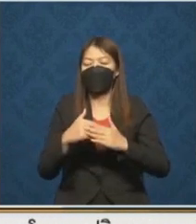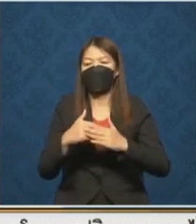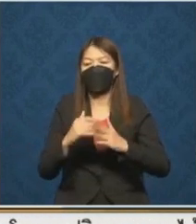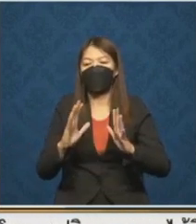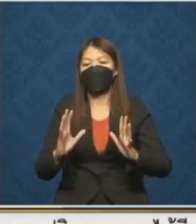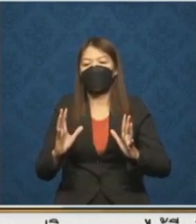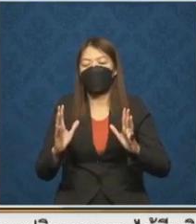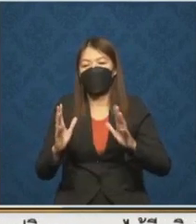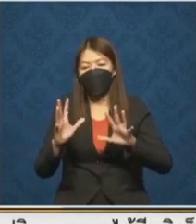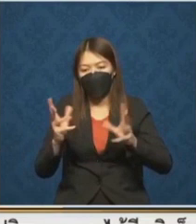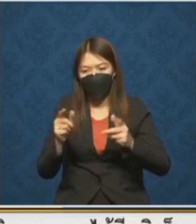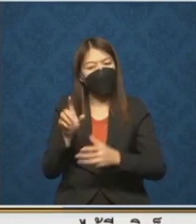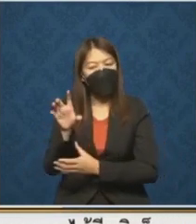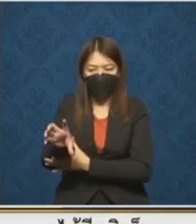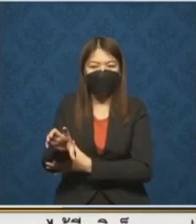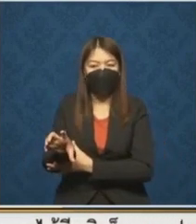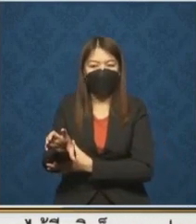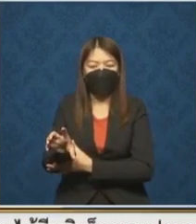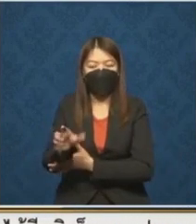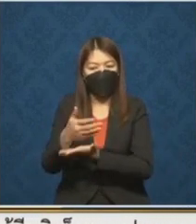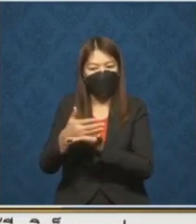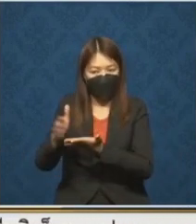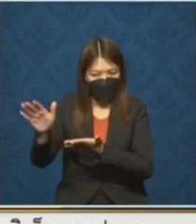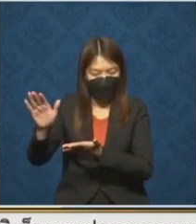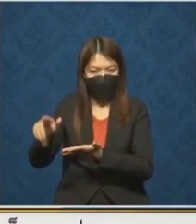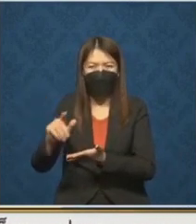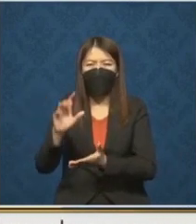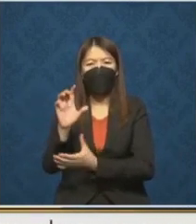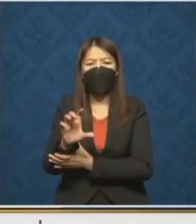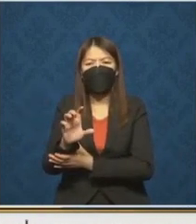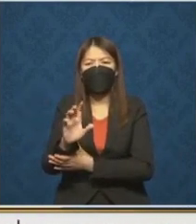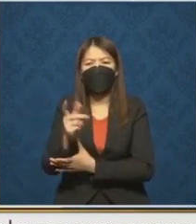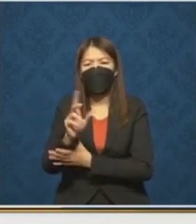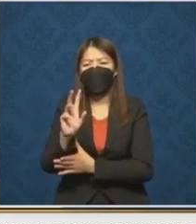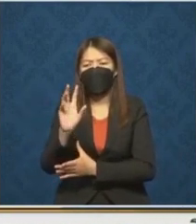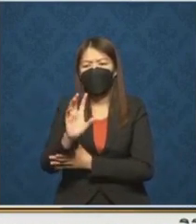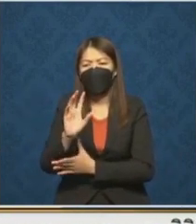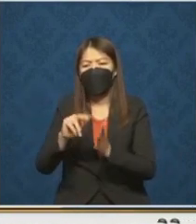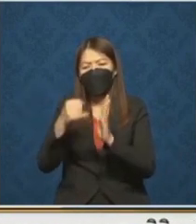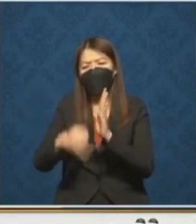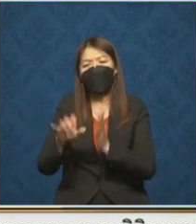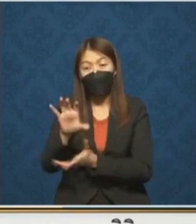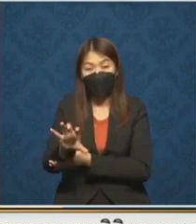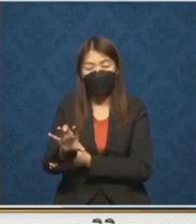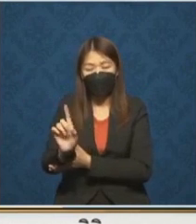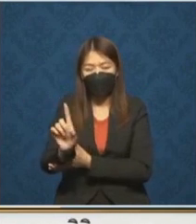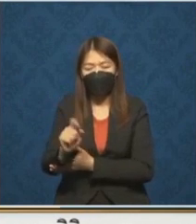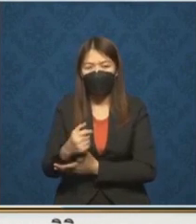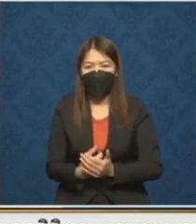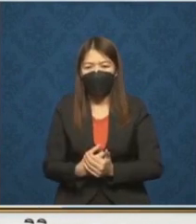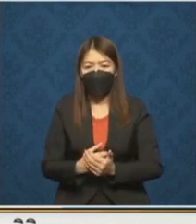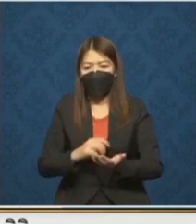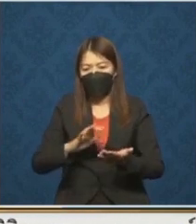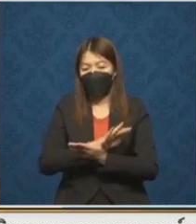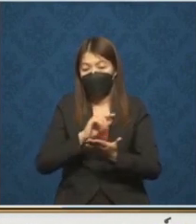ว่าต้องบังคับคดีการบคบคดีก็มีหมายที่อยากจะเรีนว่าทาง